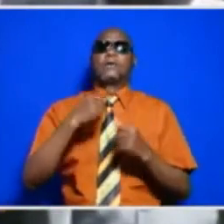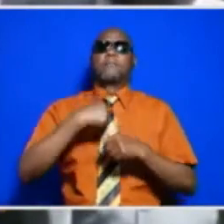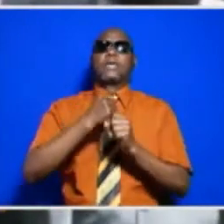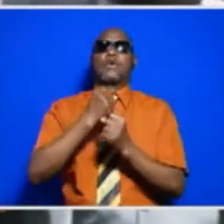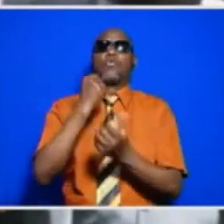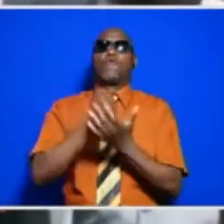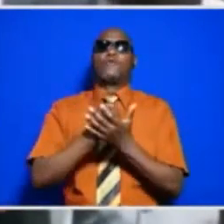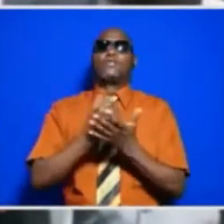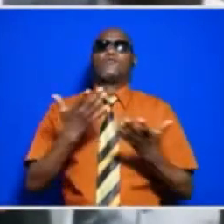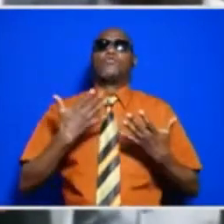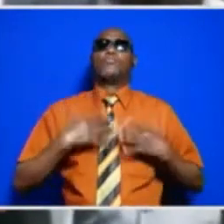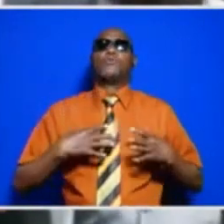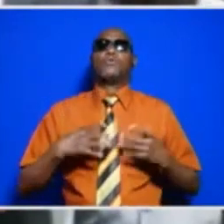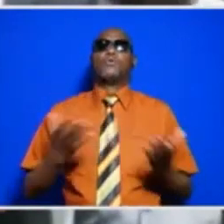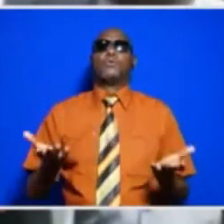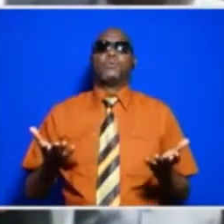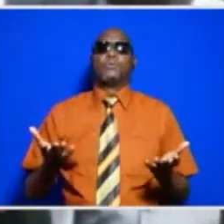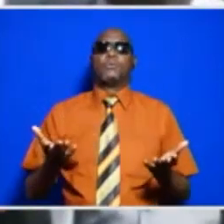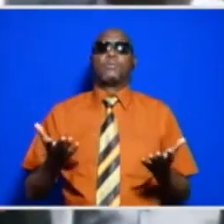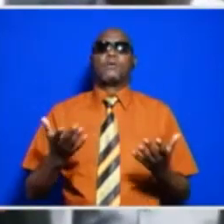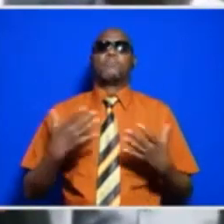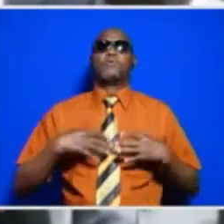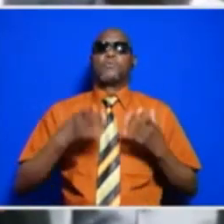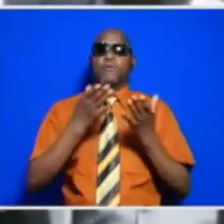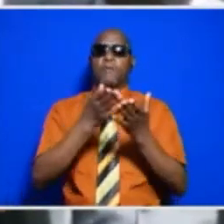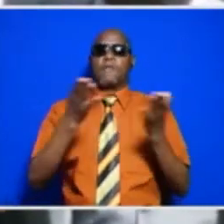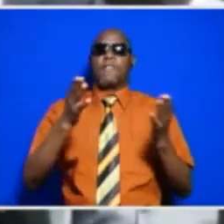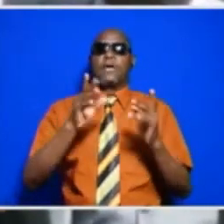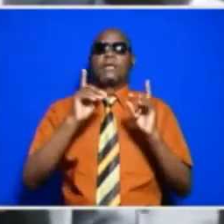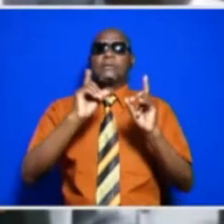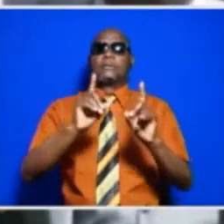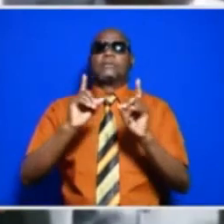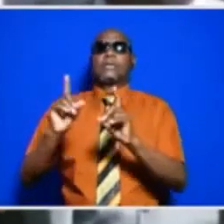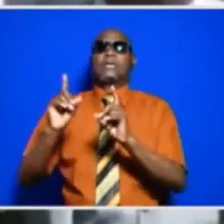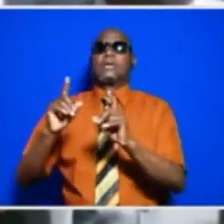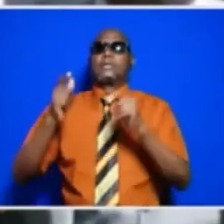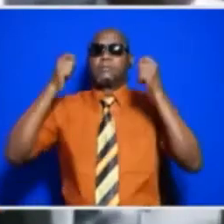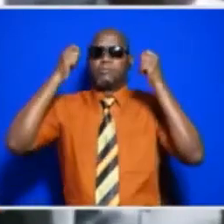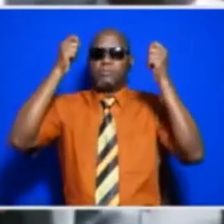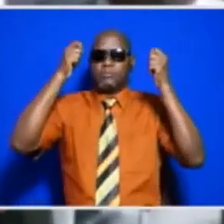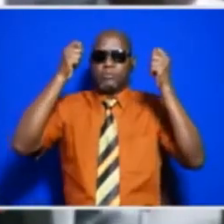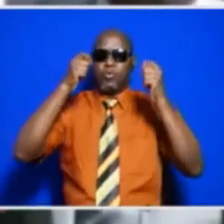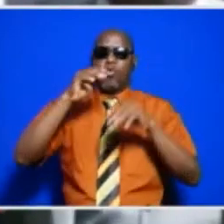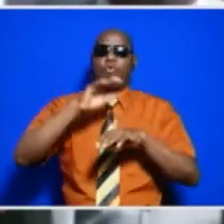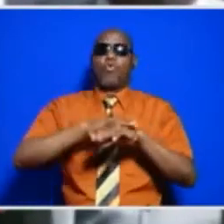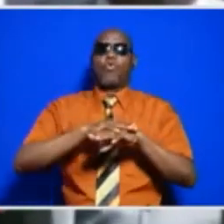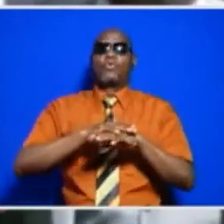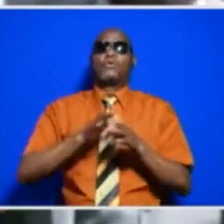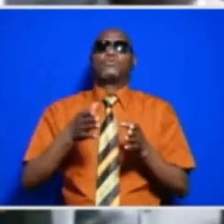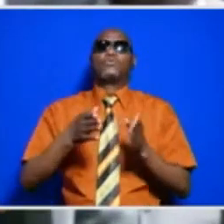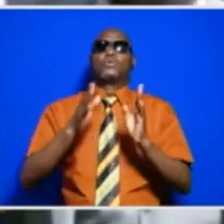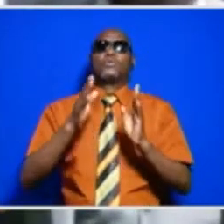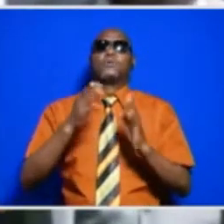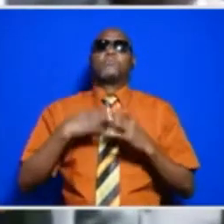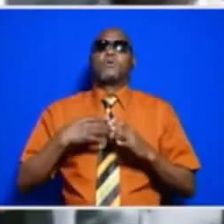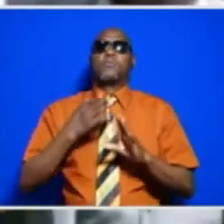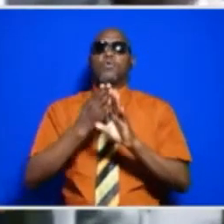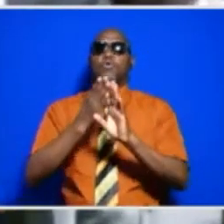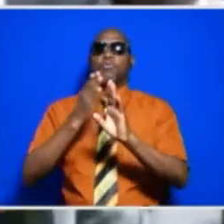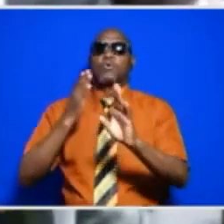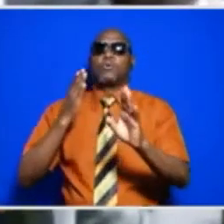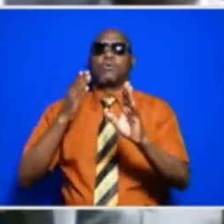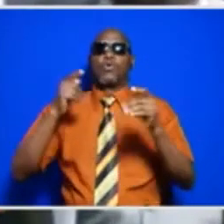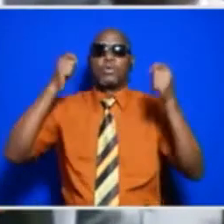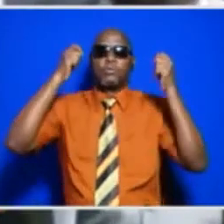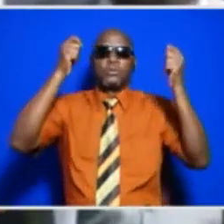people while people died when they were demonstrating in the streets. Watu wakwenda milolongo ama